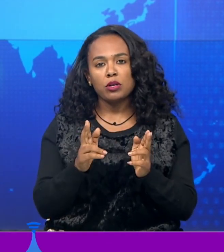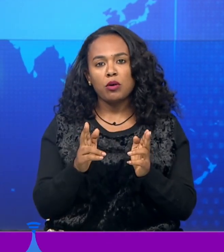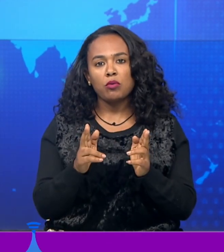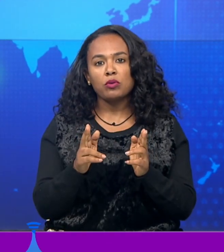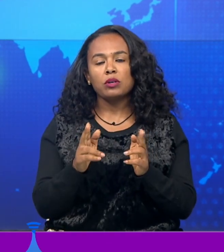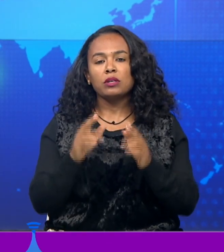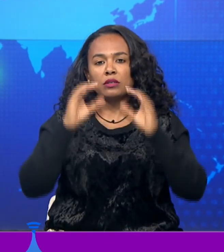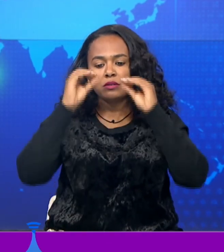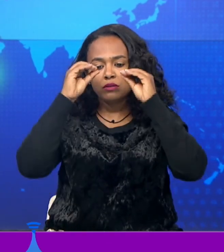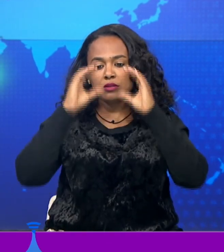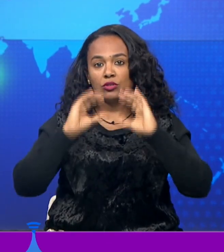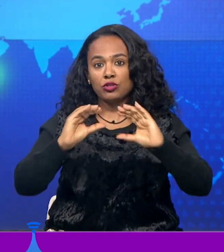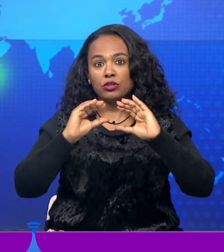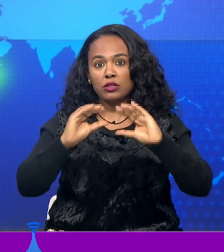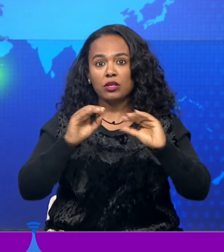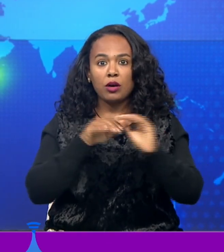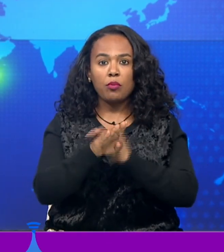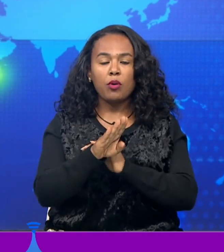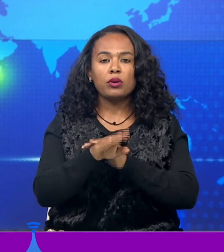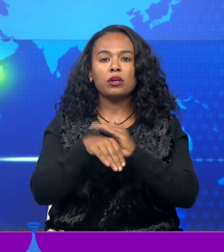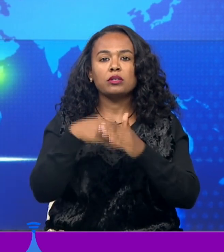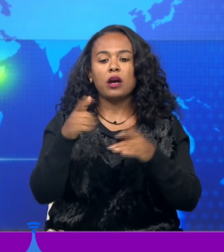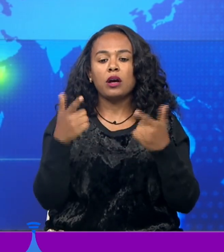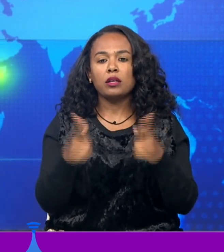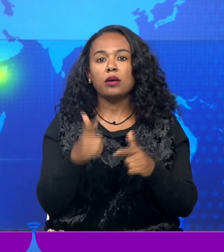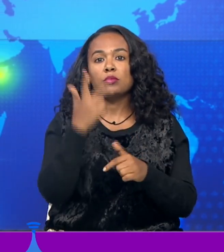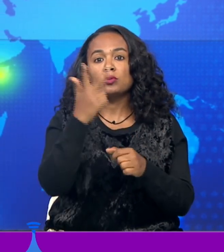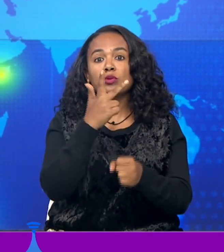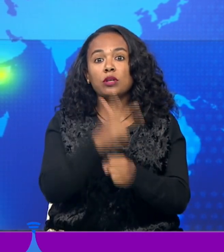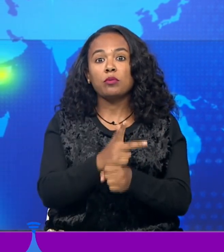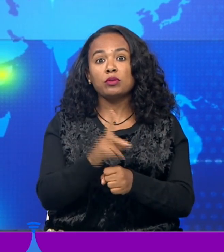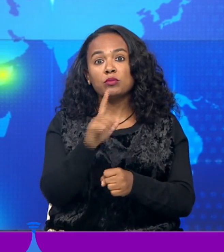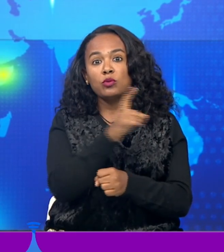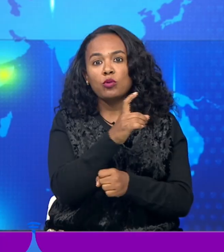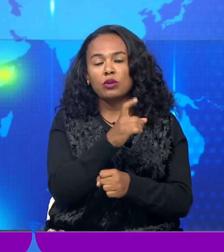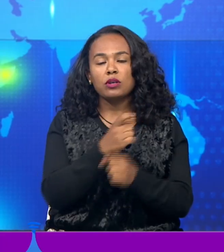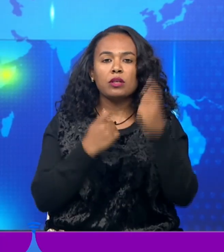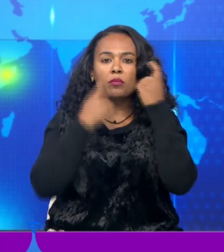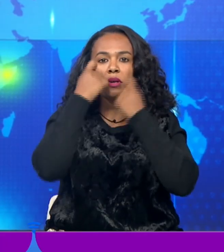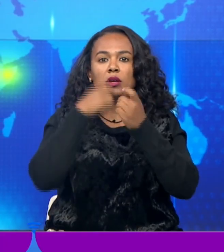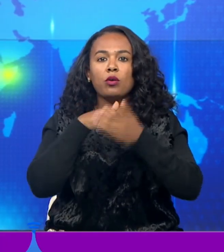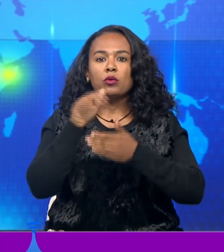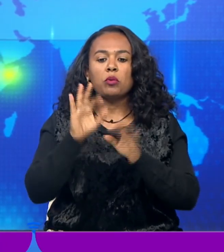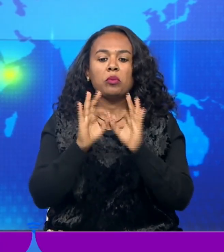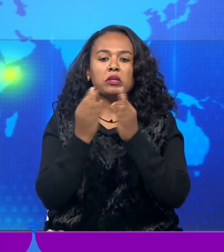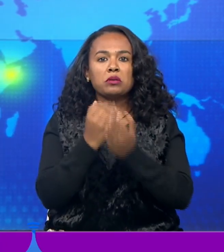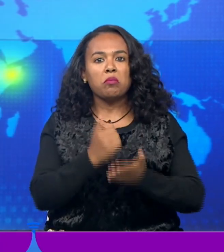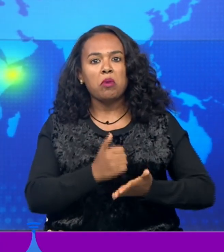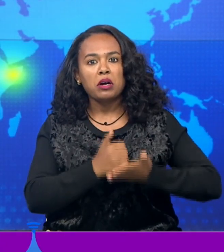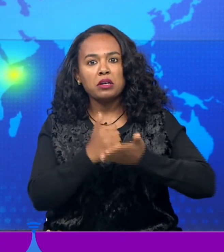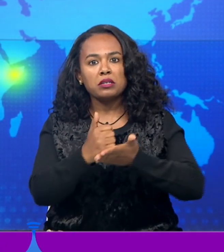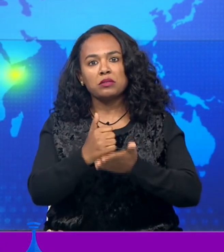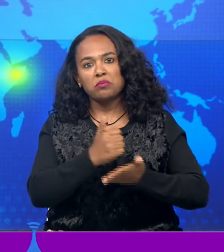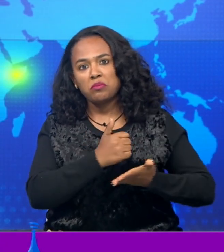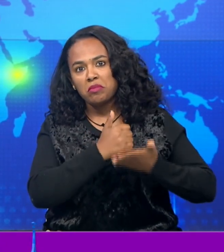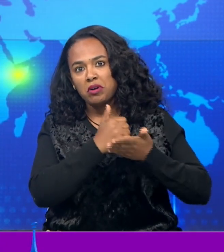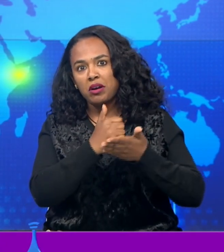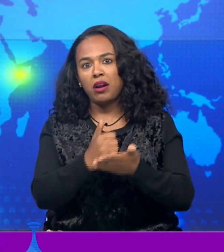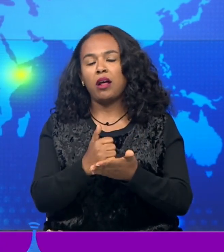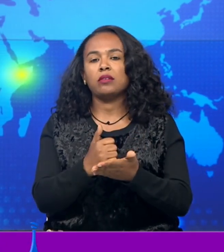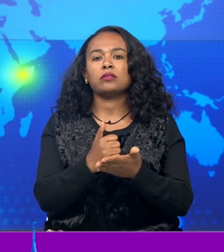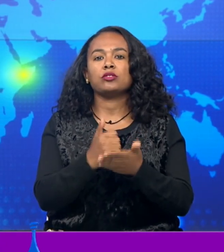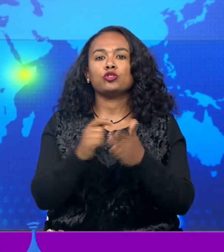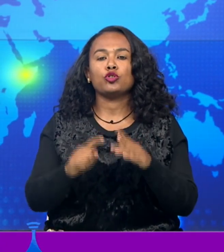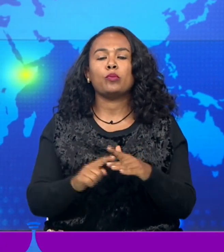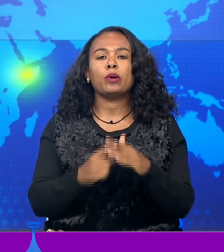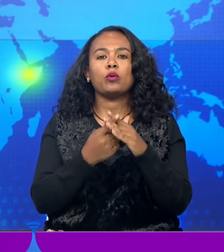ቲቺንግ ገባሁኝ። አጋጣሚ 3 ዓመትም ስለሆነ ቲቺንግ ተመርቄ ወጣሁኝ። ቤተሰቤን ማገዝ፣ ቤተሰቤን መርዳት